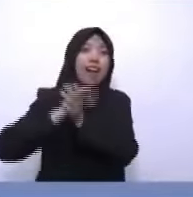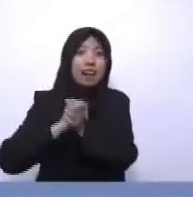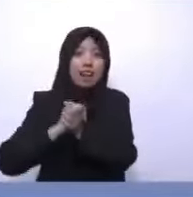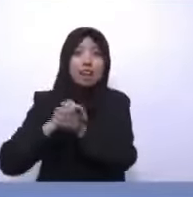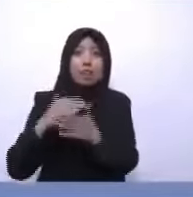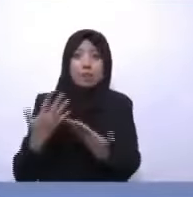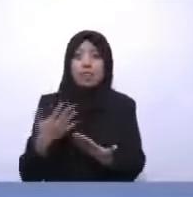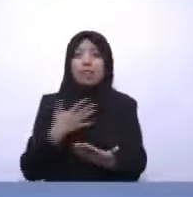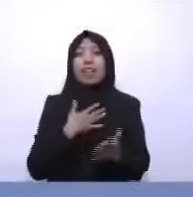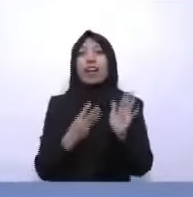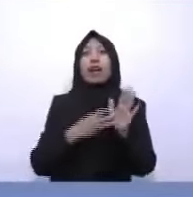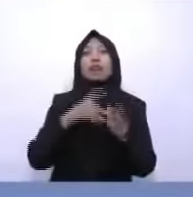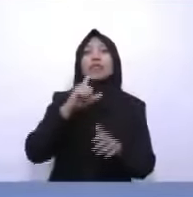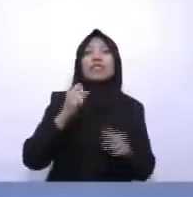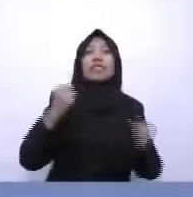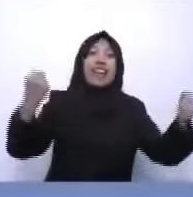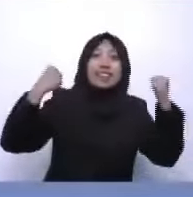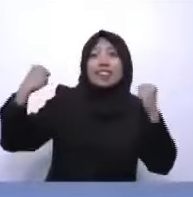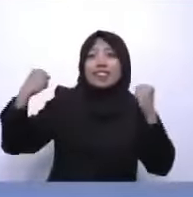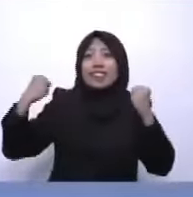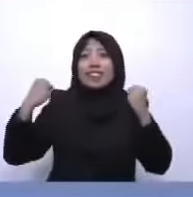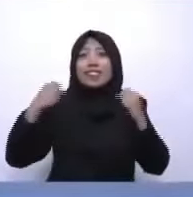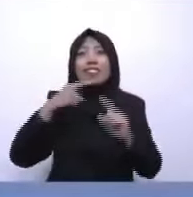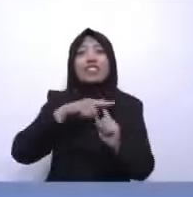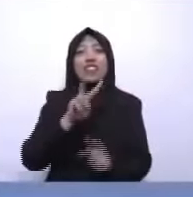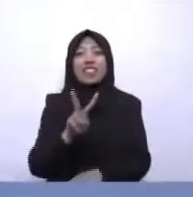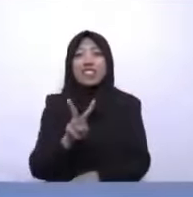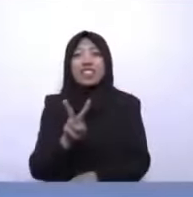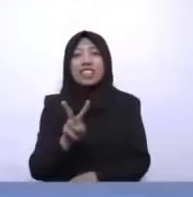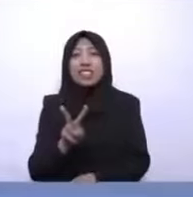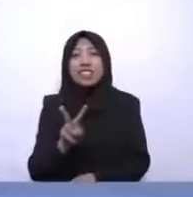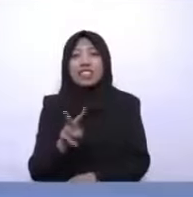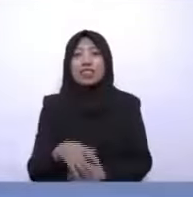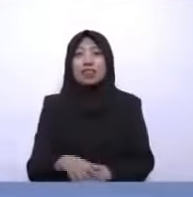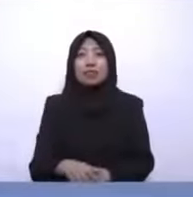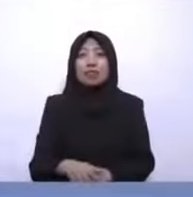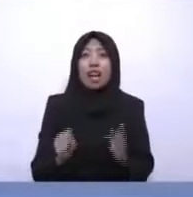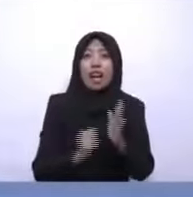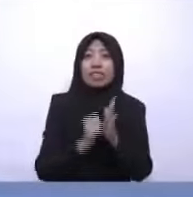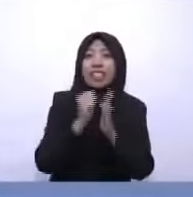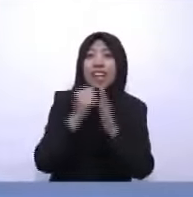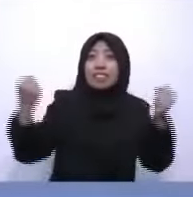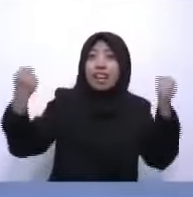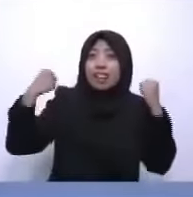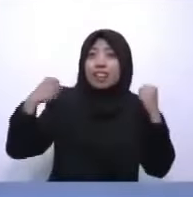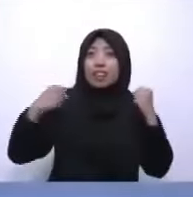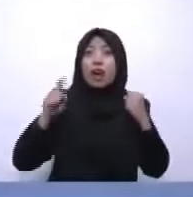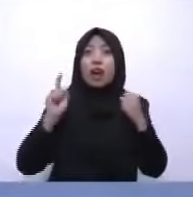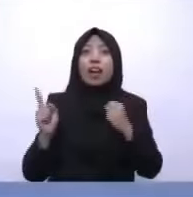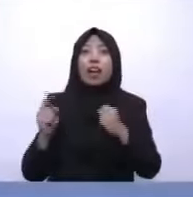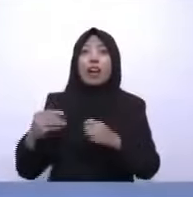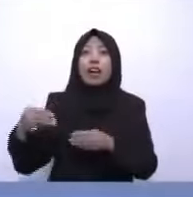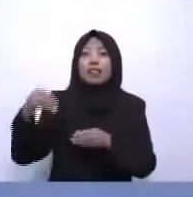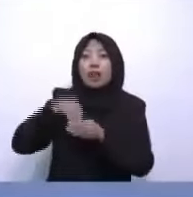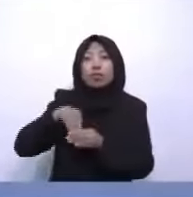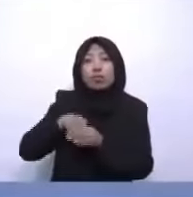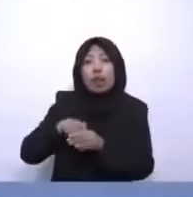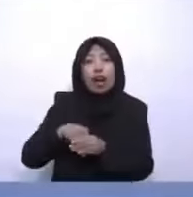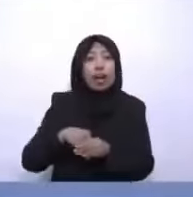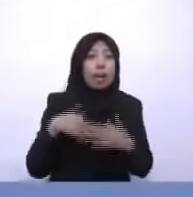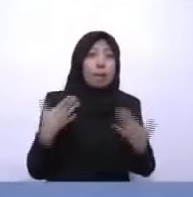pembawa acara kesehatan di salah satu stasiun TV swasta. Sehingga acara kesehatan tersebut membuat saya banyak masukan bagaimana menangani